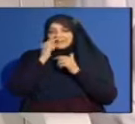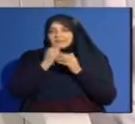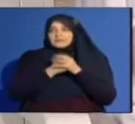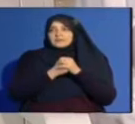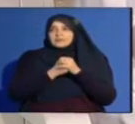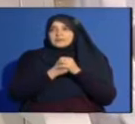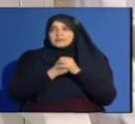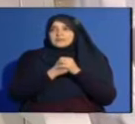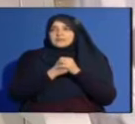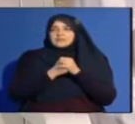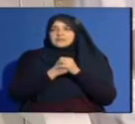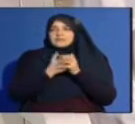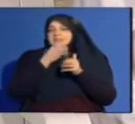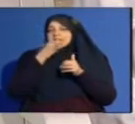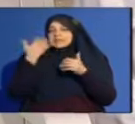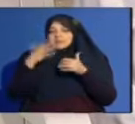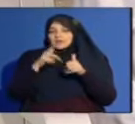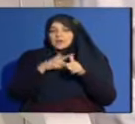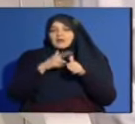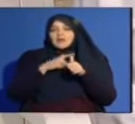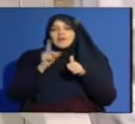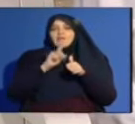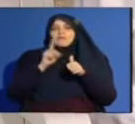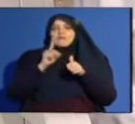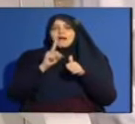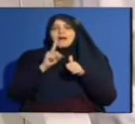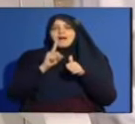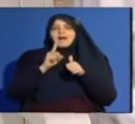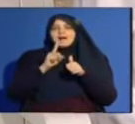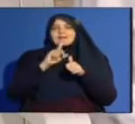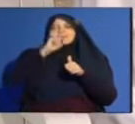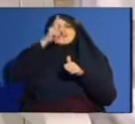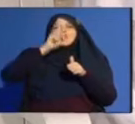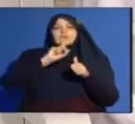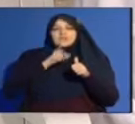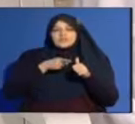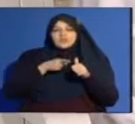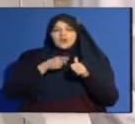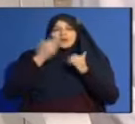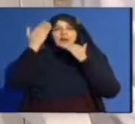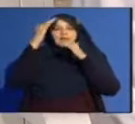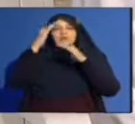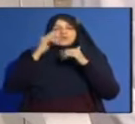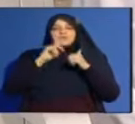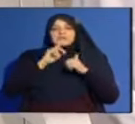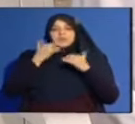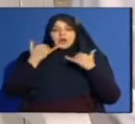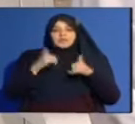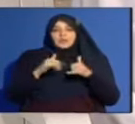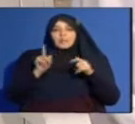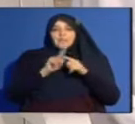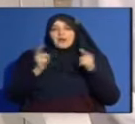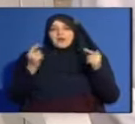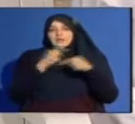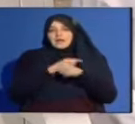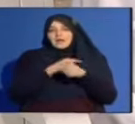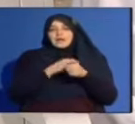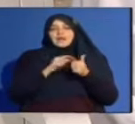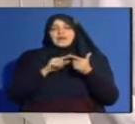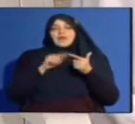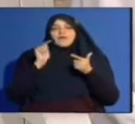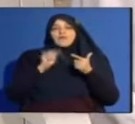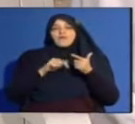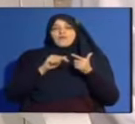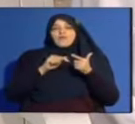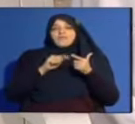من هذه الشروط لا يخالف الحكم الصادر من المحكمة الأجنبية قواعد الاختصاص لا يخالف